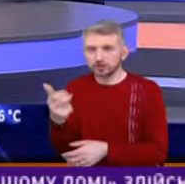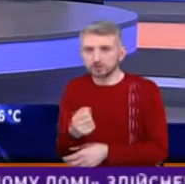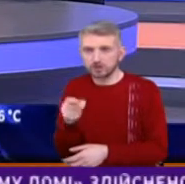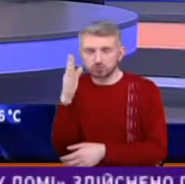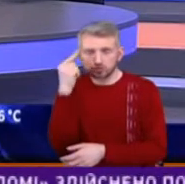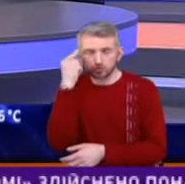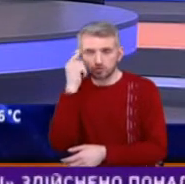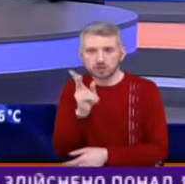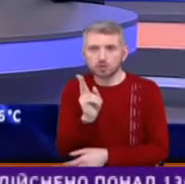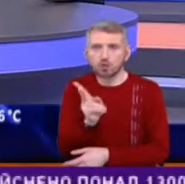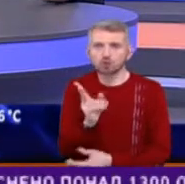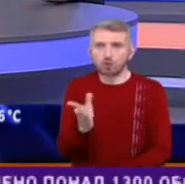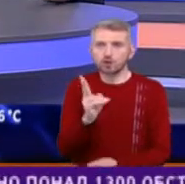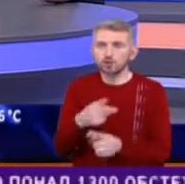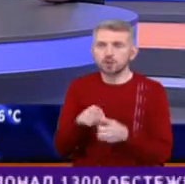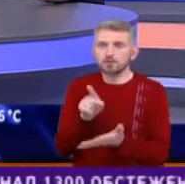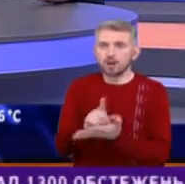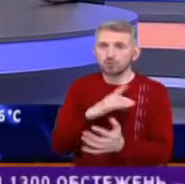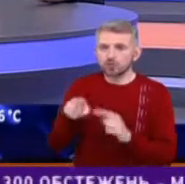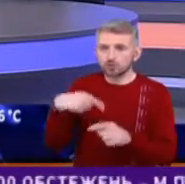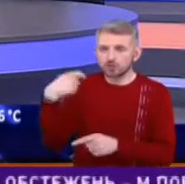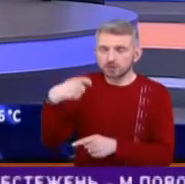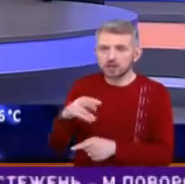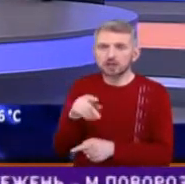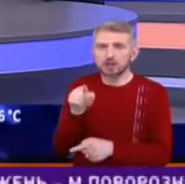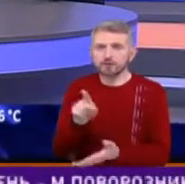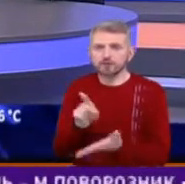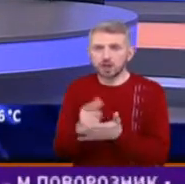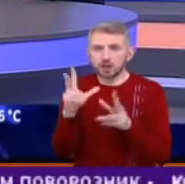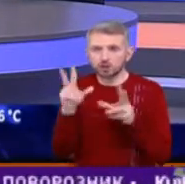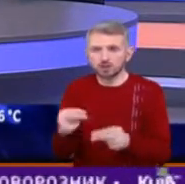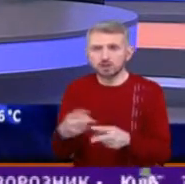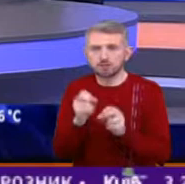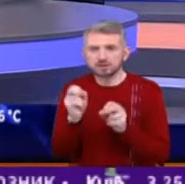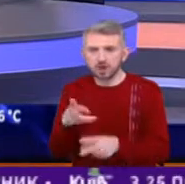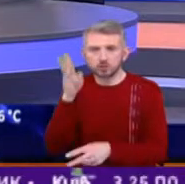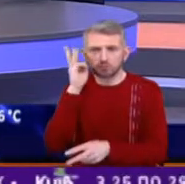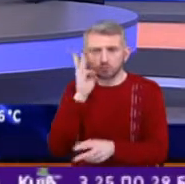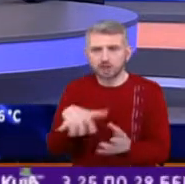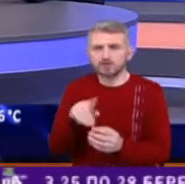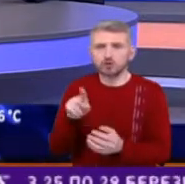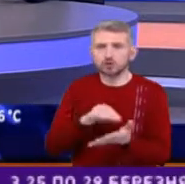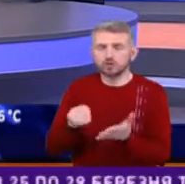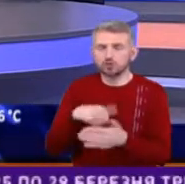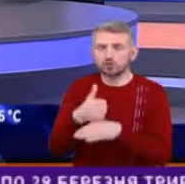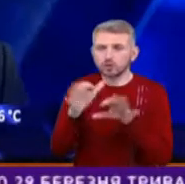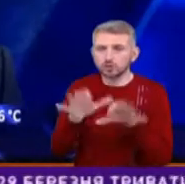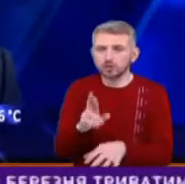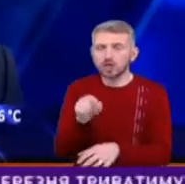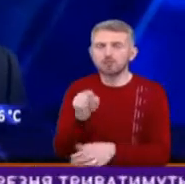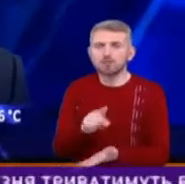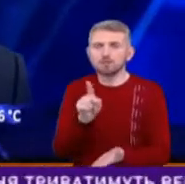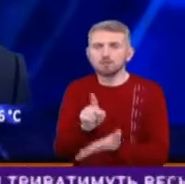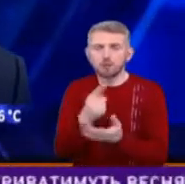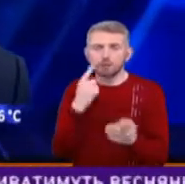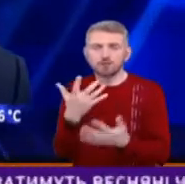думати, хто це має бути наступний президент, як він там має гарантувати безпеку, дипломатію, все те, що написано в Конституції, як він там має